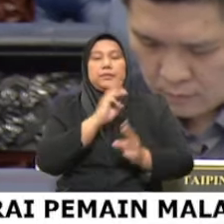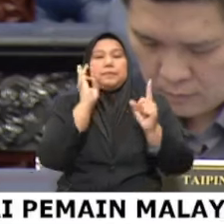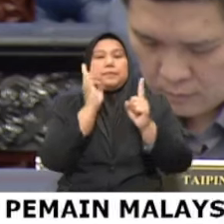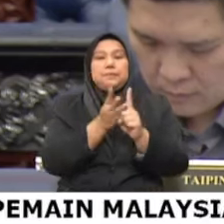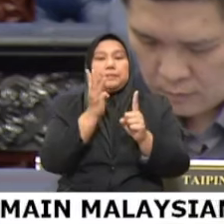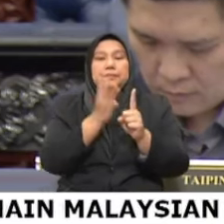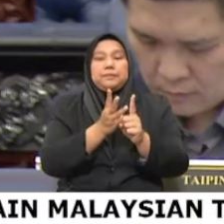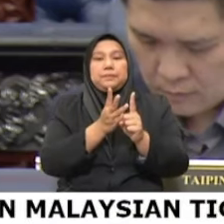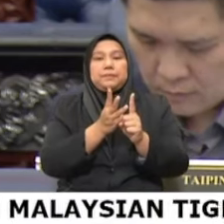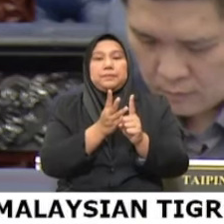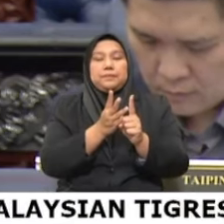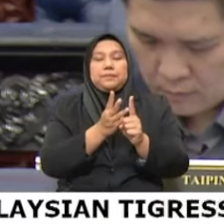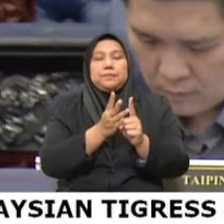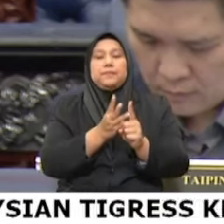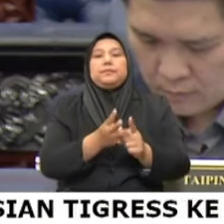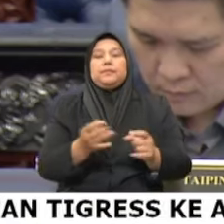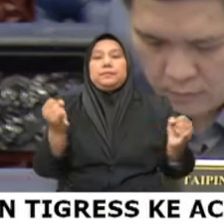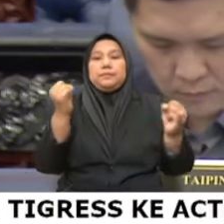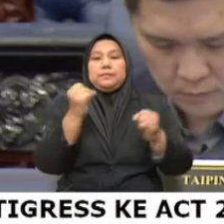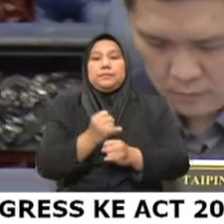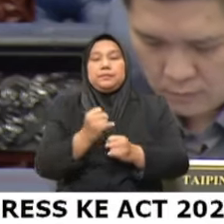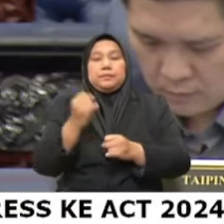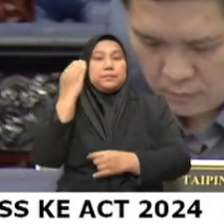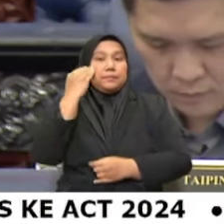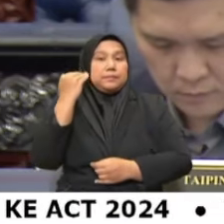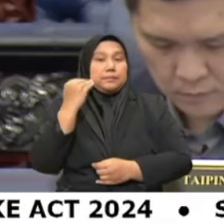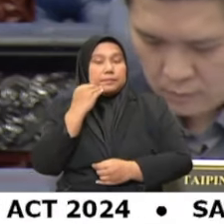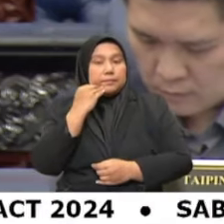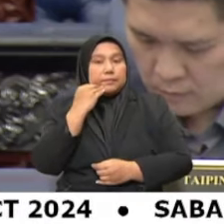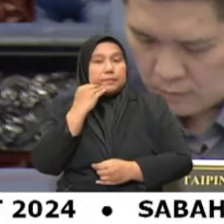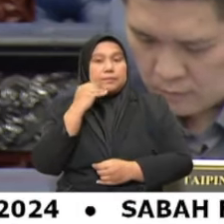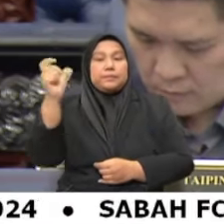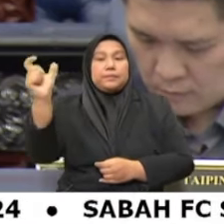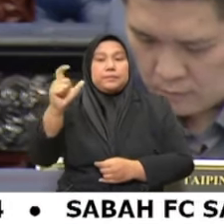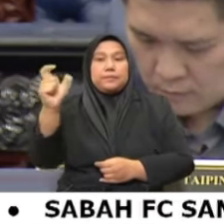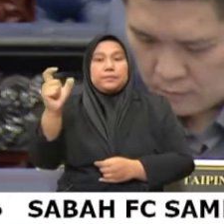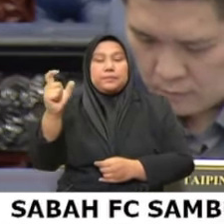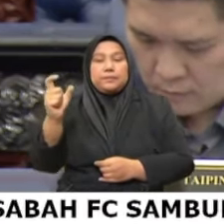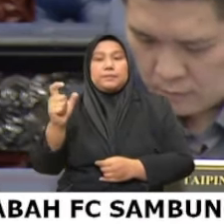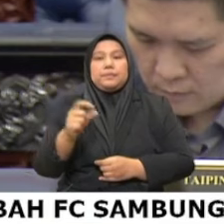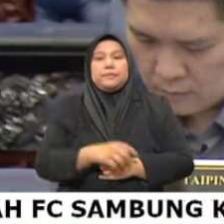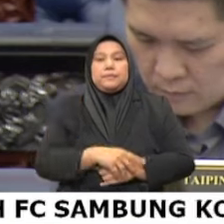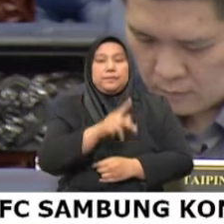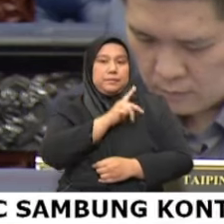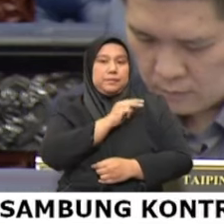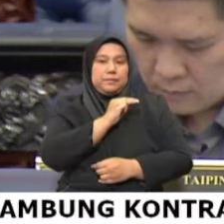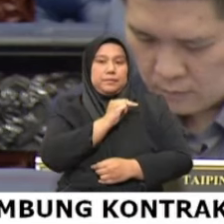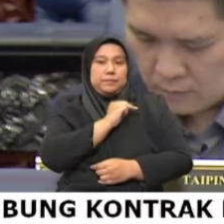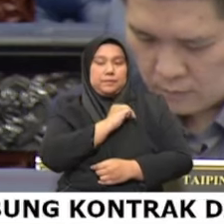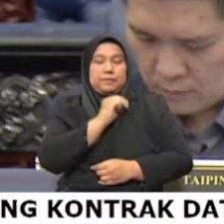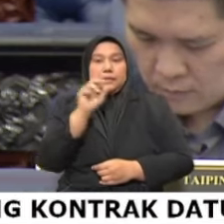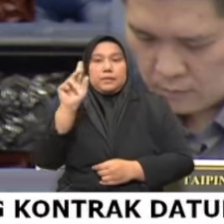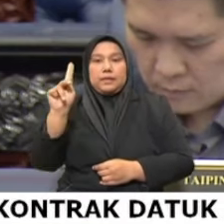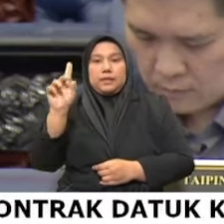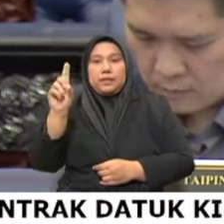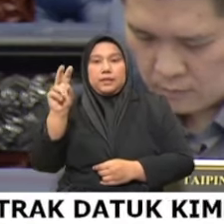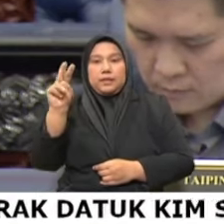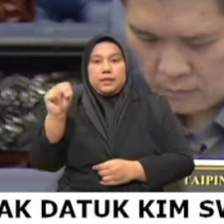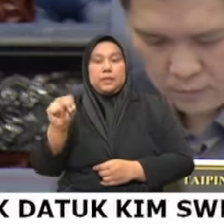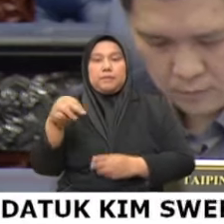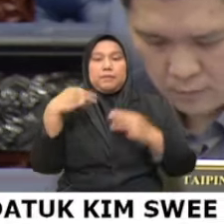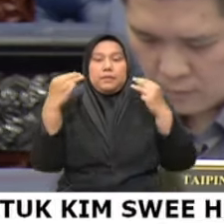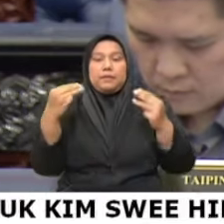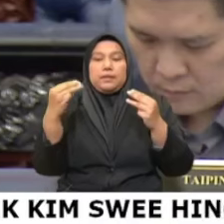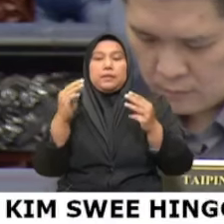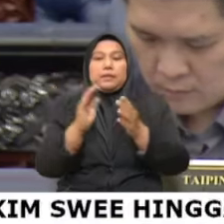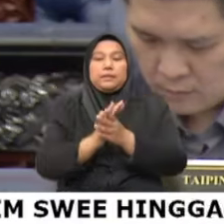Masyarakat, Jabatan Pendakwaan Syariah, Suruhanjaya Komunikasi dan Multimedia, Kementerian Dalam Negeri, Majlis Keselamatan Negeri dan lain-lain